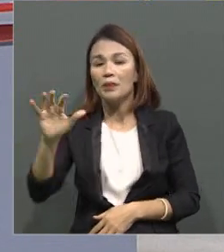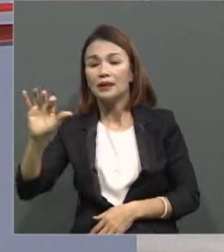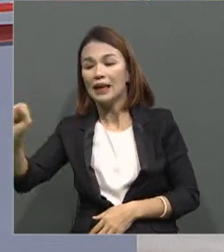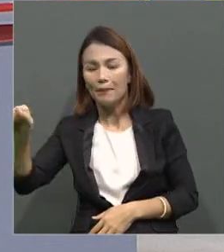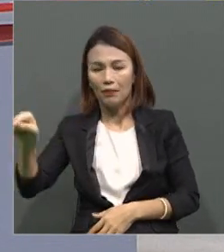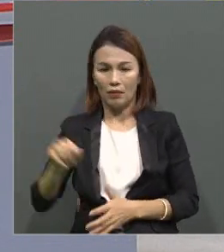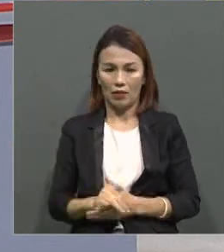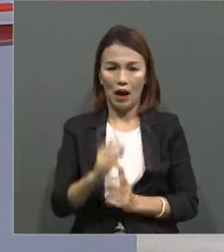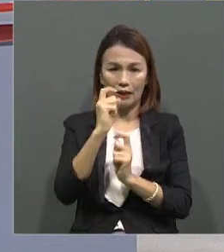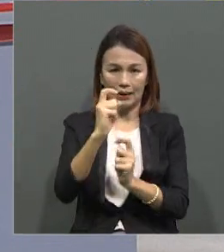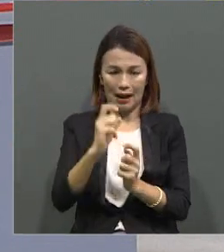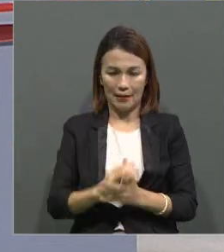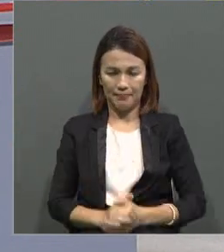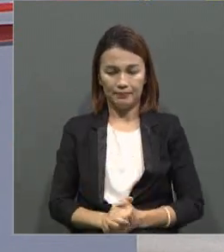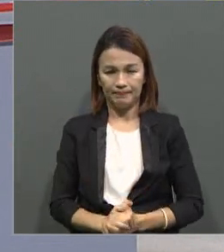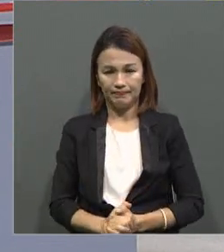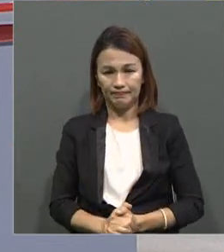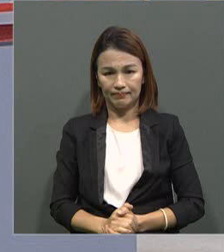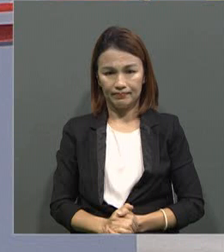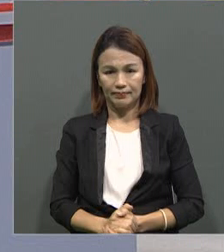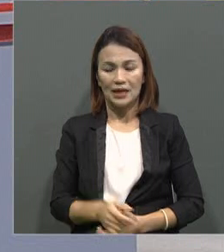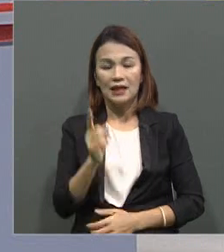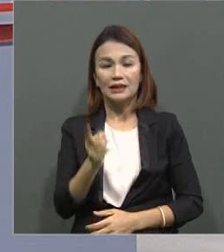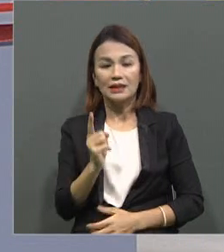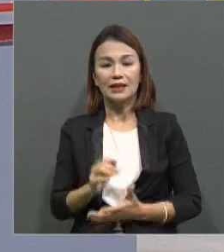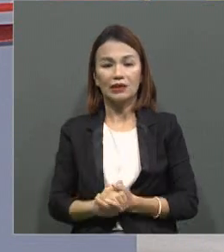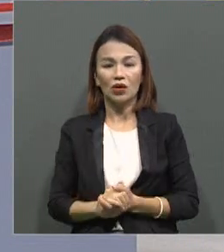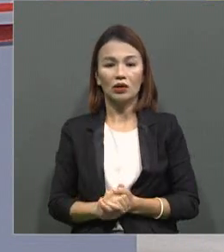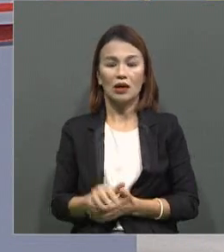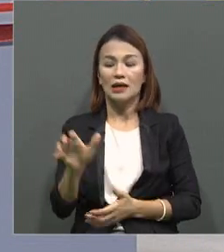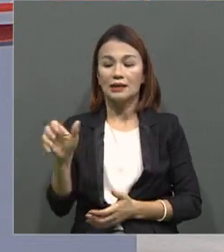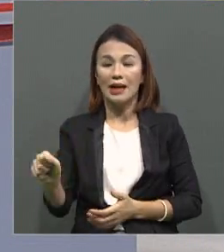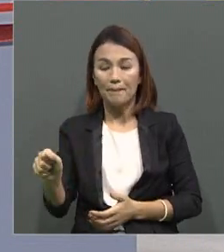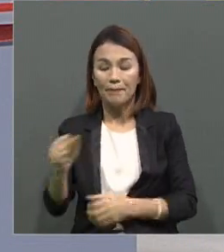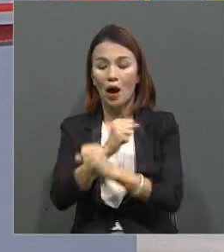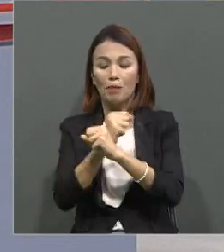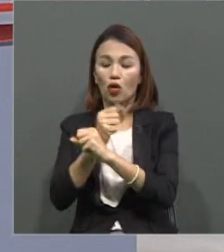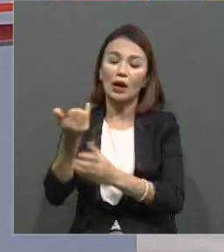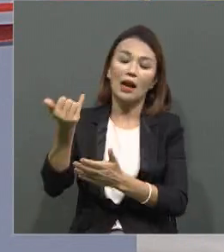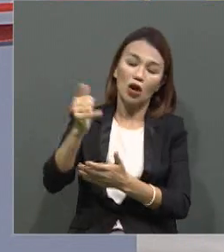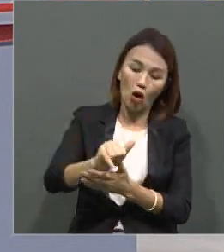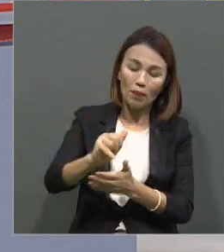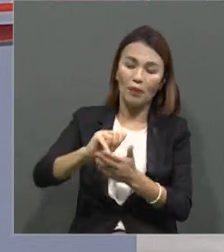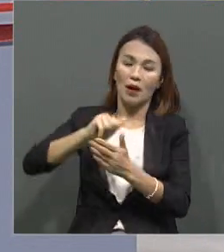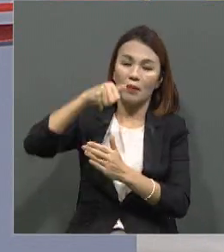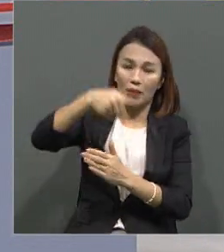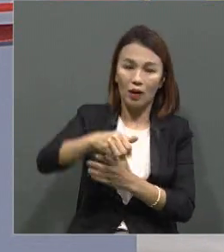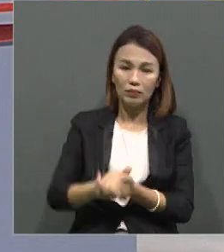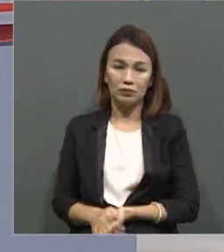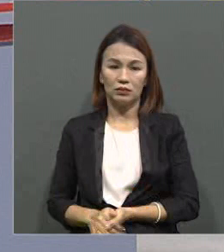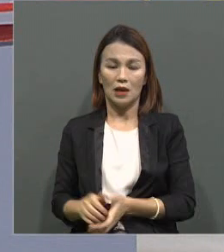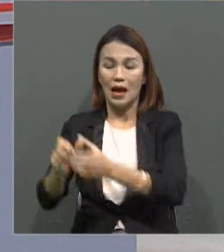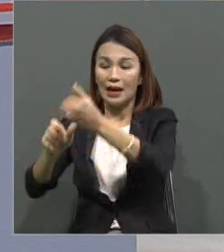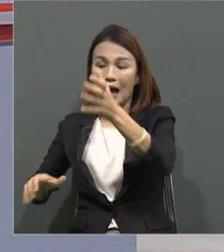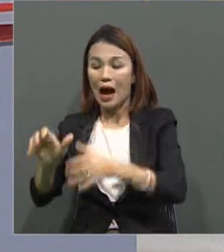รวมถึงเนี่ยแล้วปกติเราต้องบอกว่าต้องจับราวเนาะเผื่อจะเกิดอุบัติเหตุใช่มั้ยนี่กลายเป็นต้องรนอรงค์ว่าอยากไปจับ